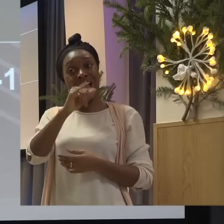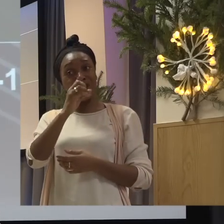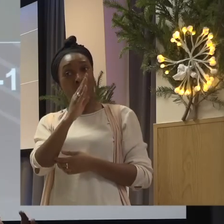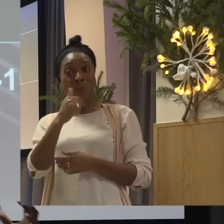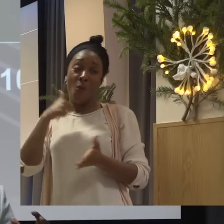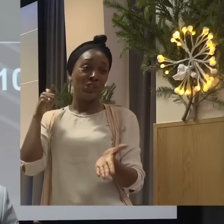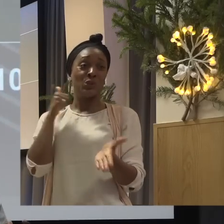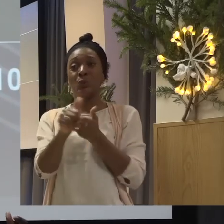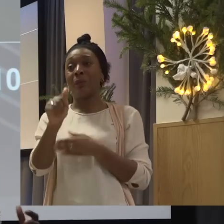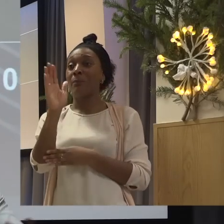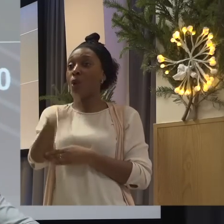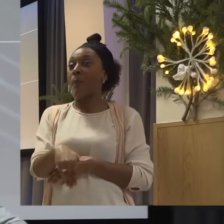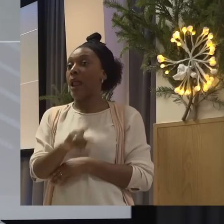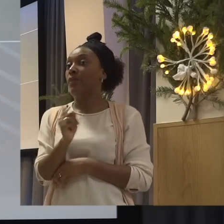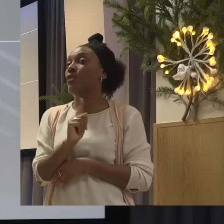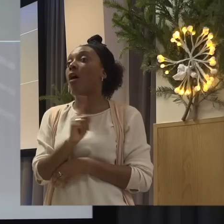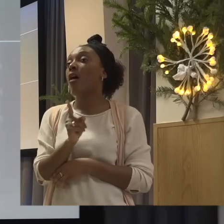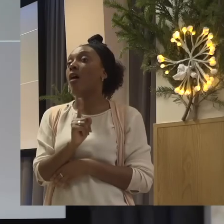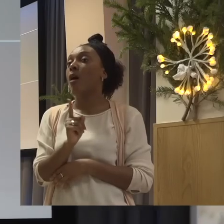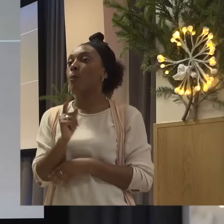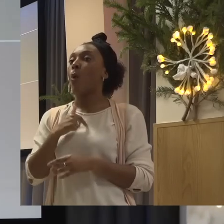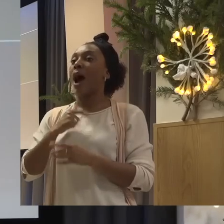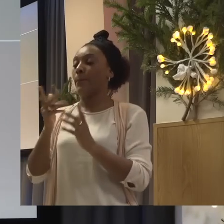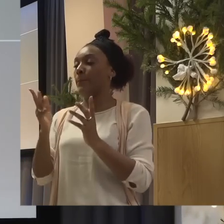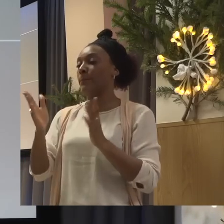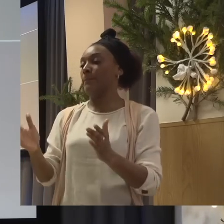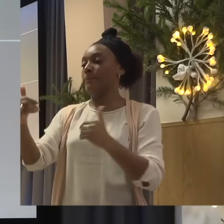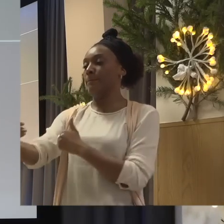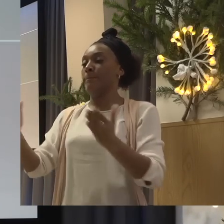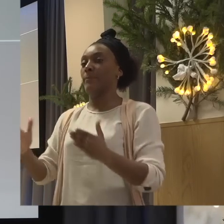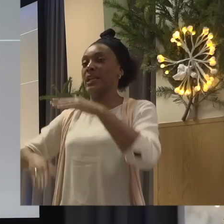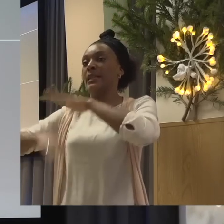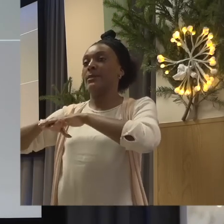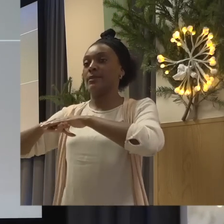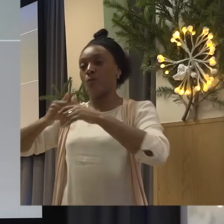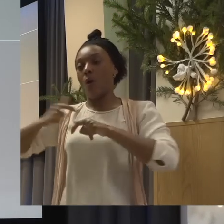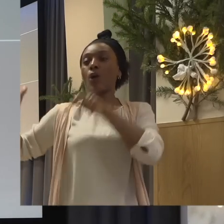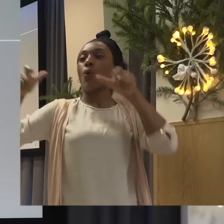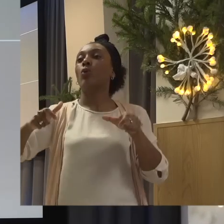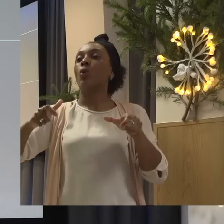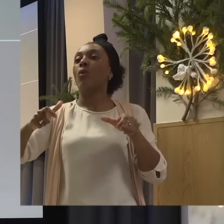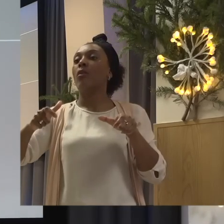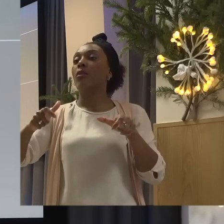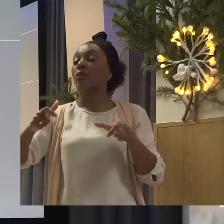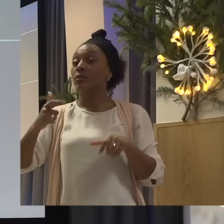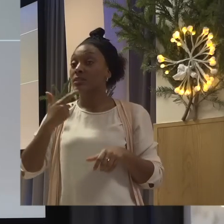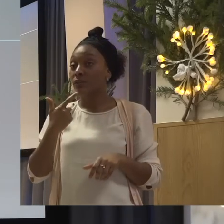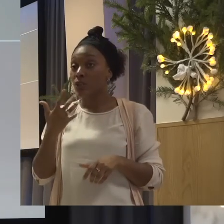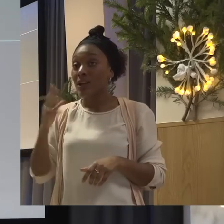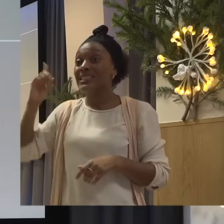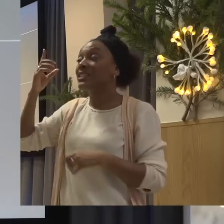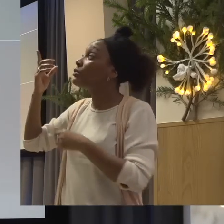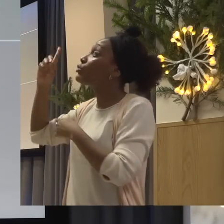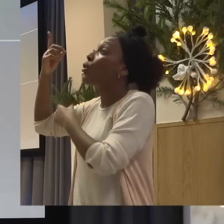à Job, j'ai contenu, j'ai fixé les limites et je contrôle. Autrement dit, si Dieu ne me donne pas à